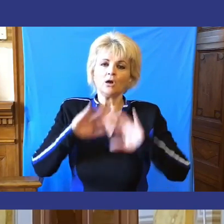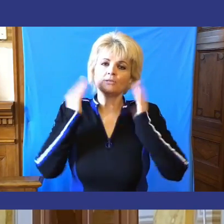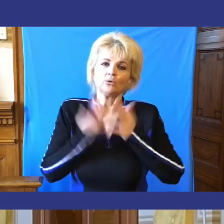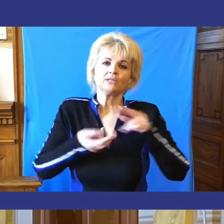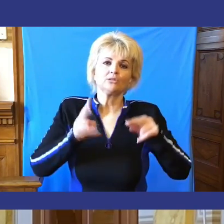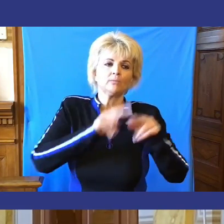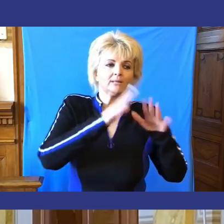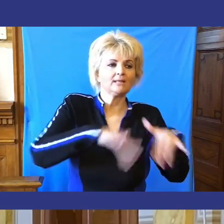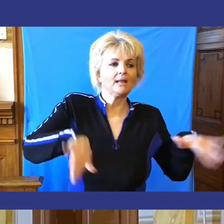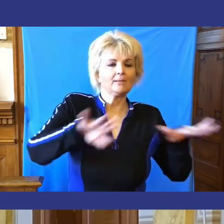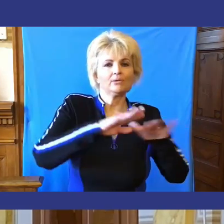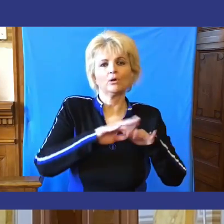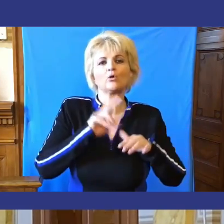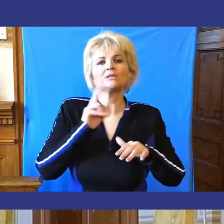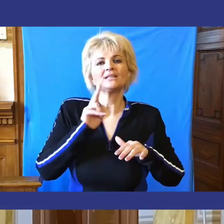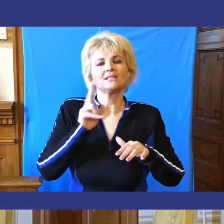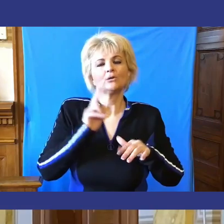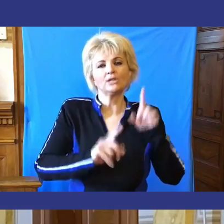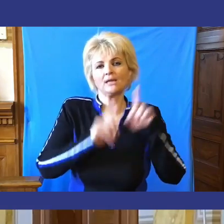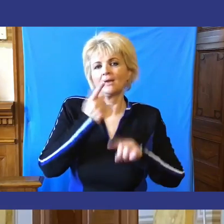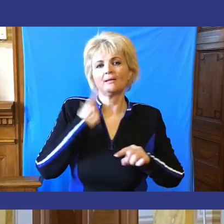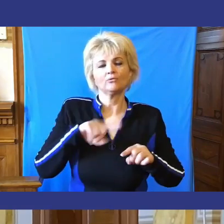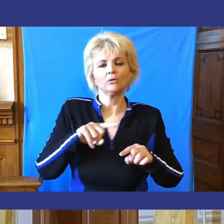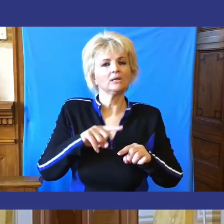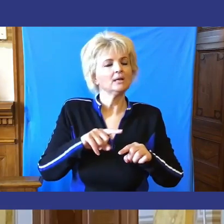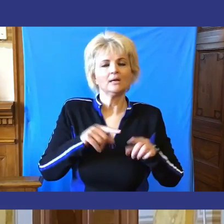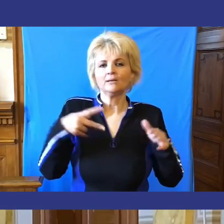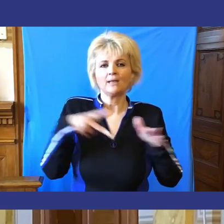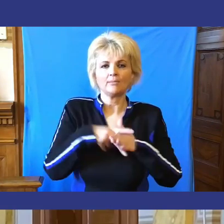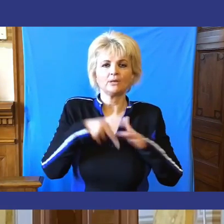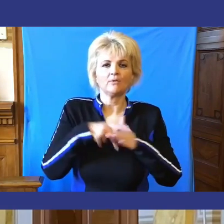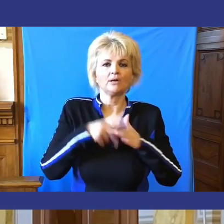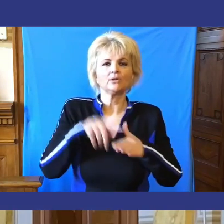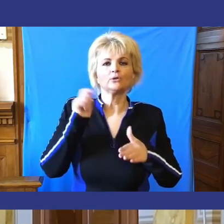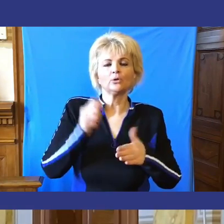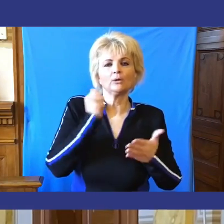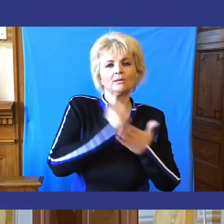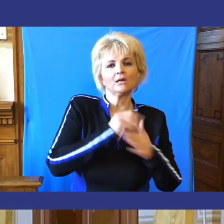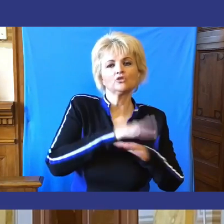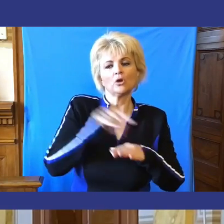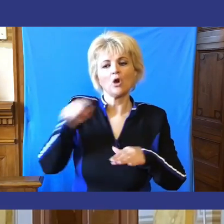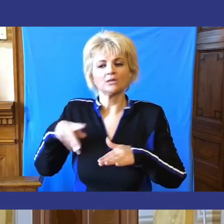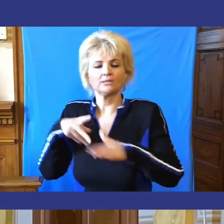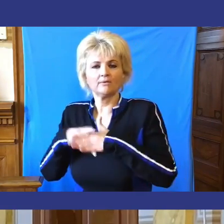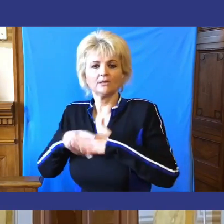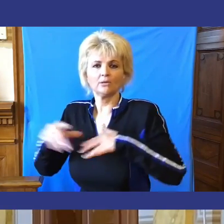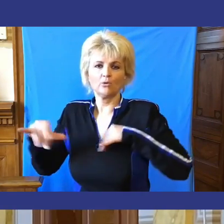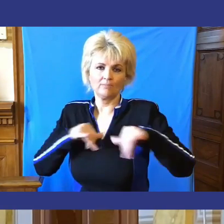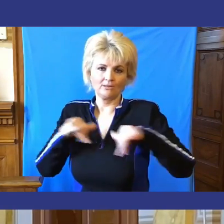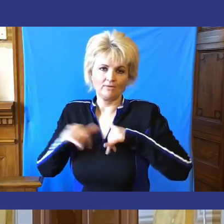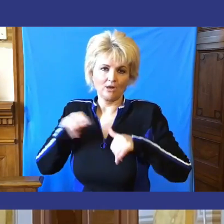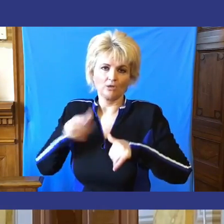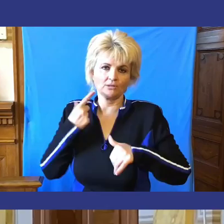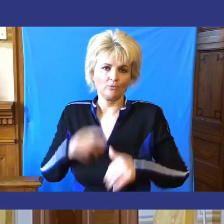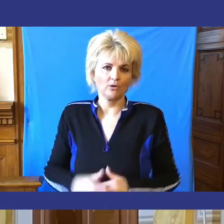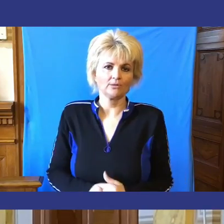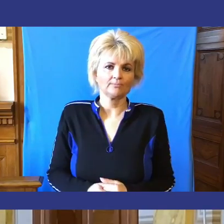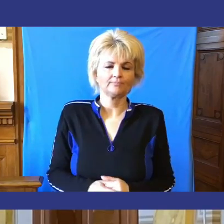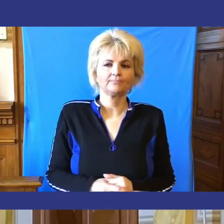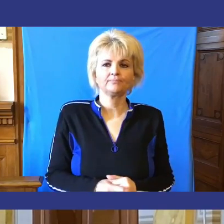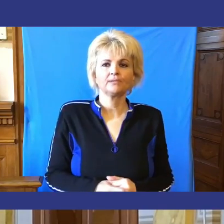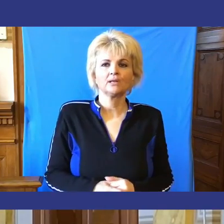többi településen koncesziós eljárás volt, ez nem zavarta a közbeszerzési döntőbizottságot, csak az, hogy Hódmezővásárhelyen az volt. Van